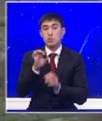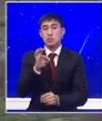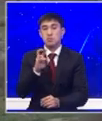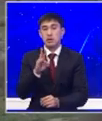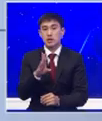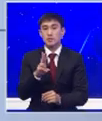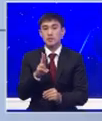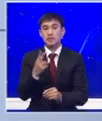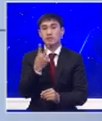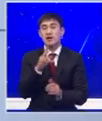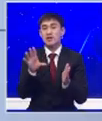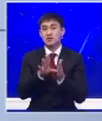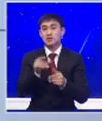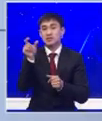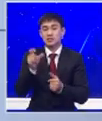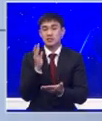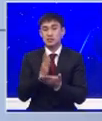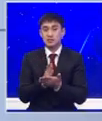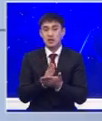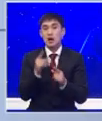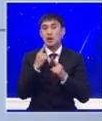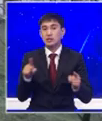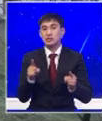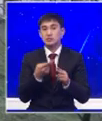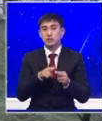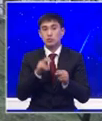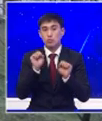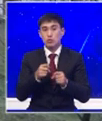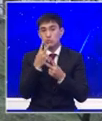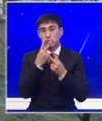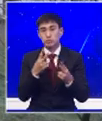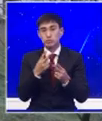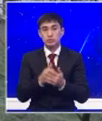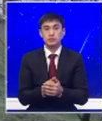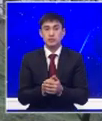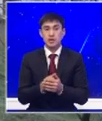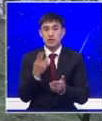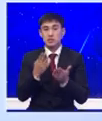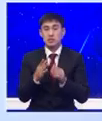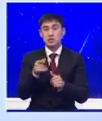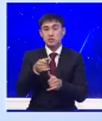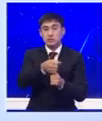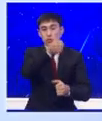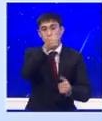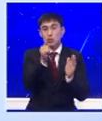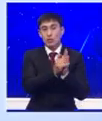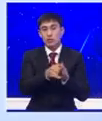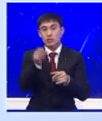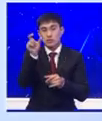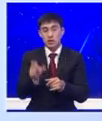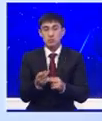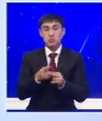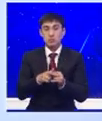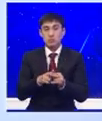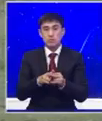вида опоры воздушной линии электропередачи, разницу между которыми можно заметить невооруженным глазом. Если столбы, установленные по заказу местного